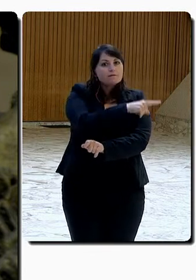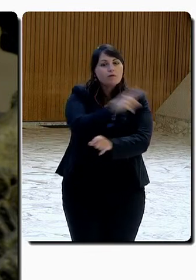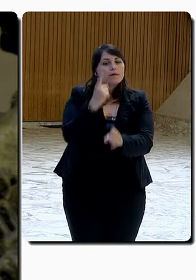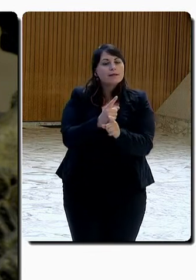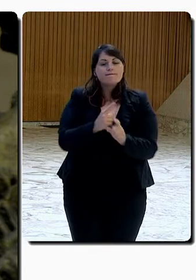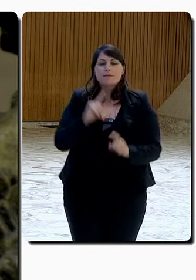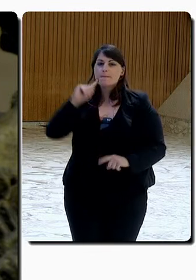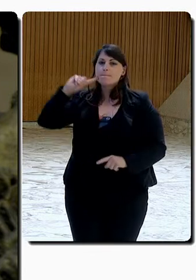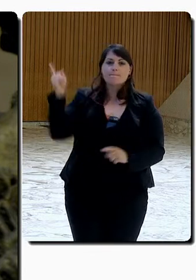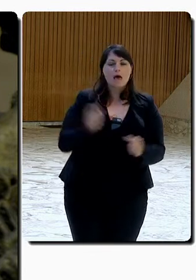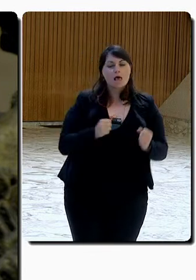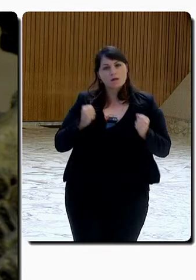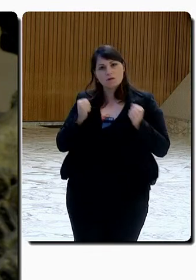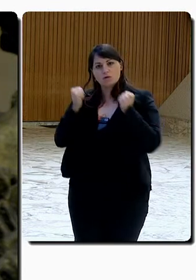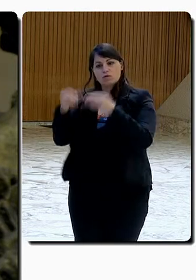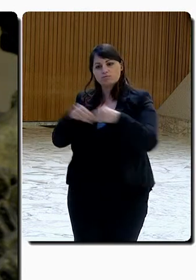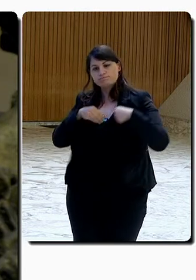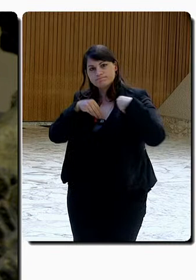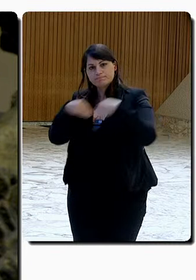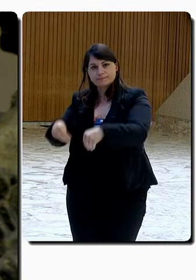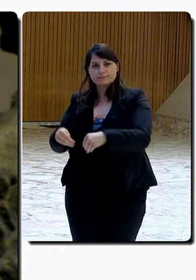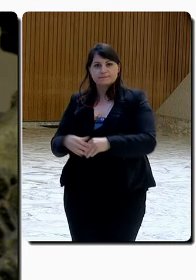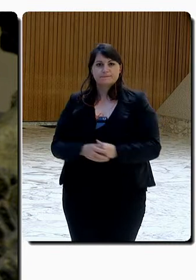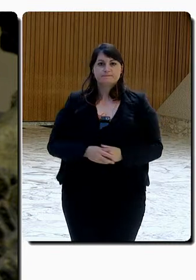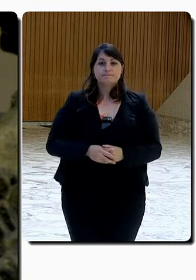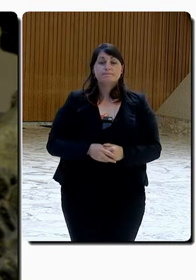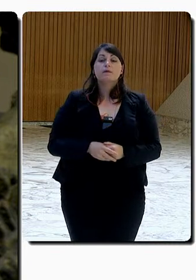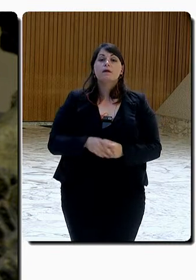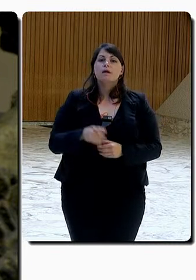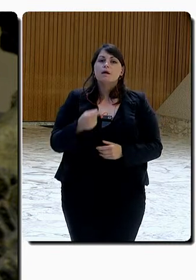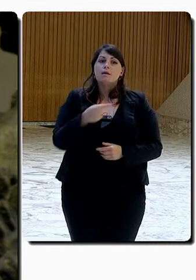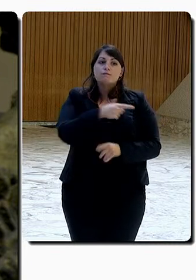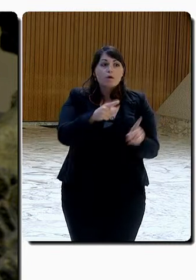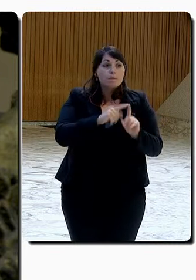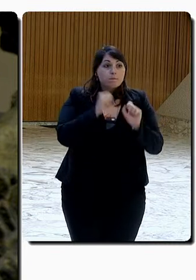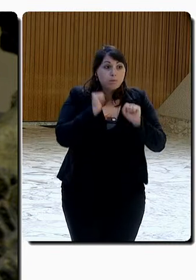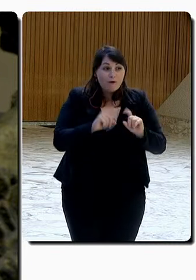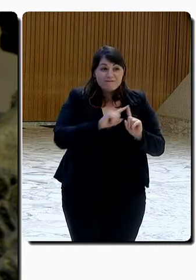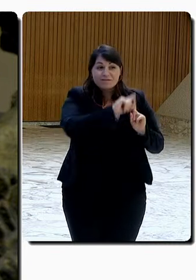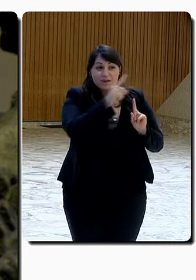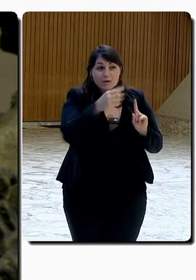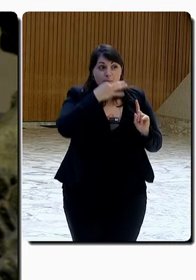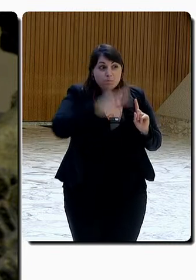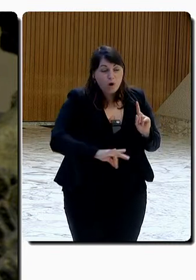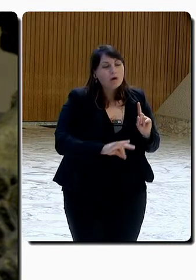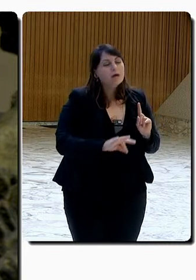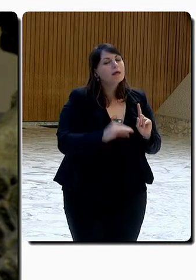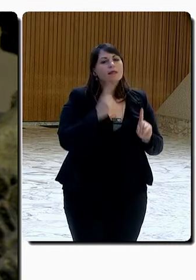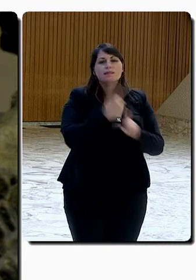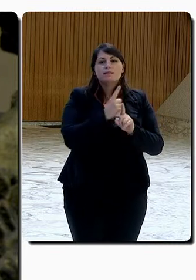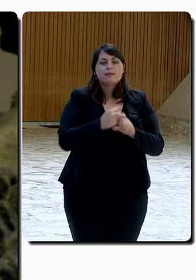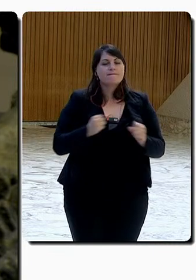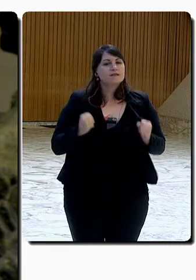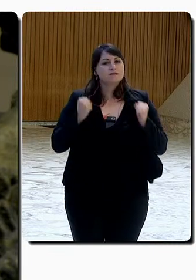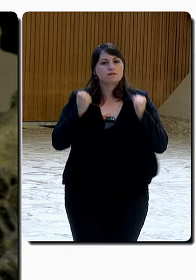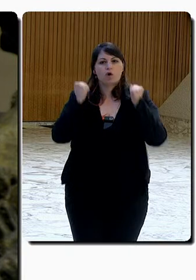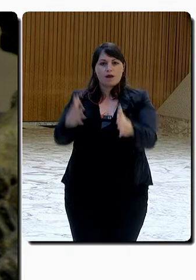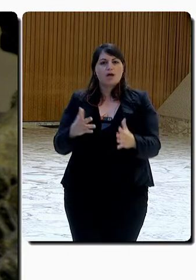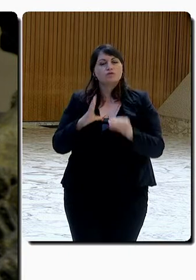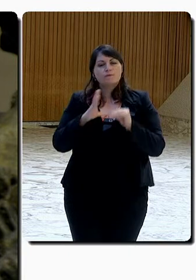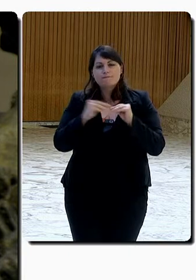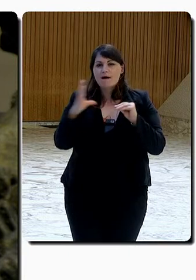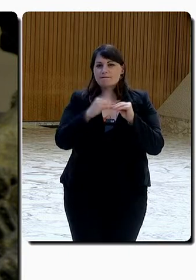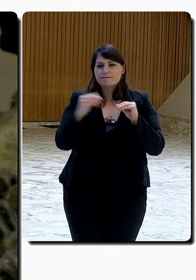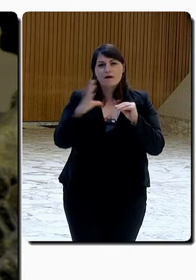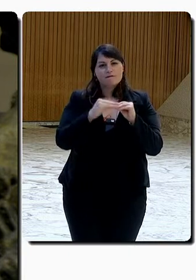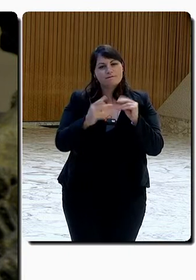can. I ask our youngsters to listen, to learn, and to act in ways